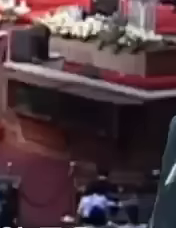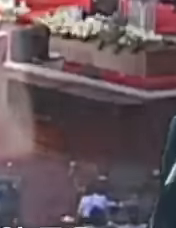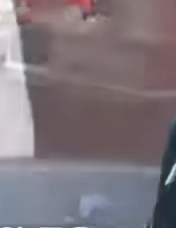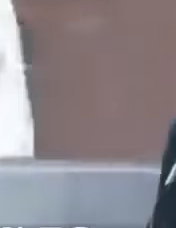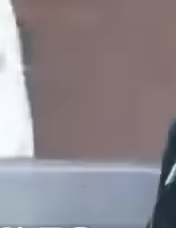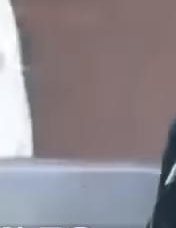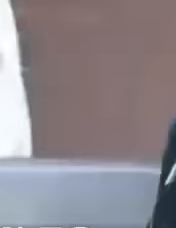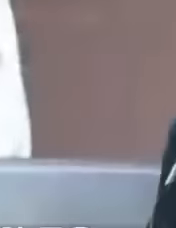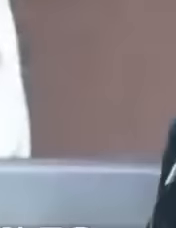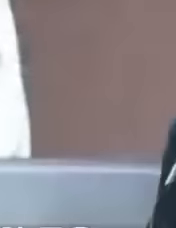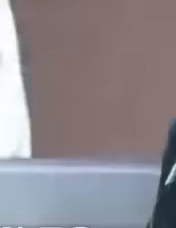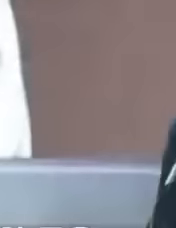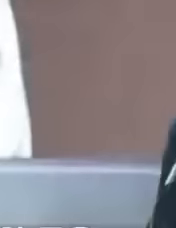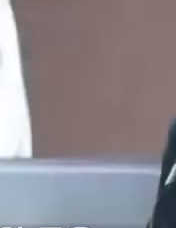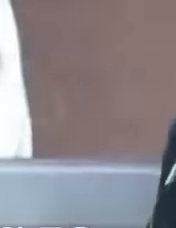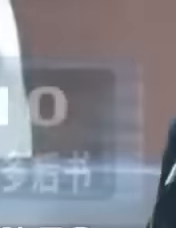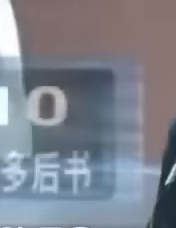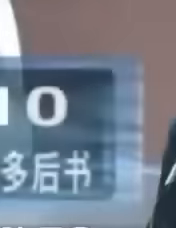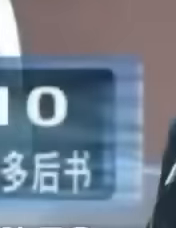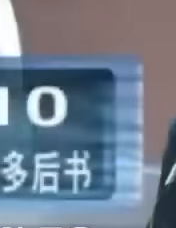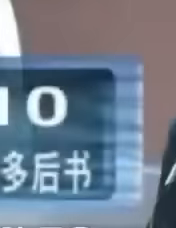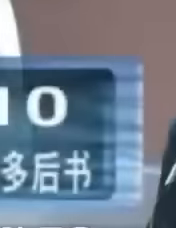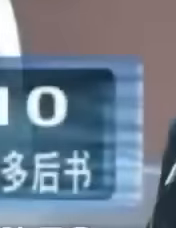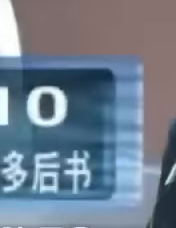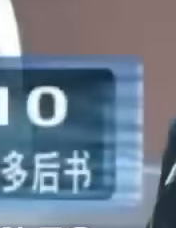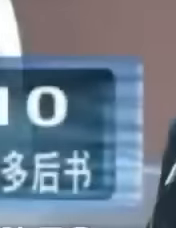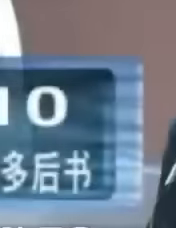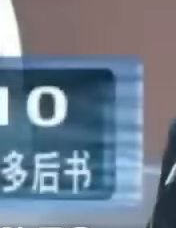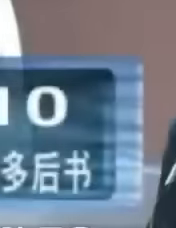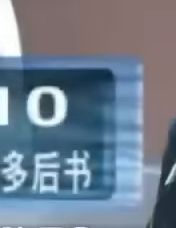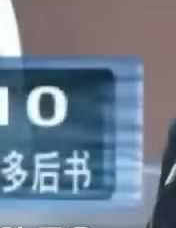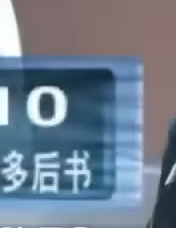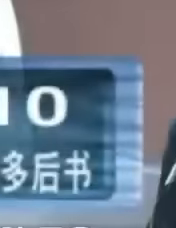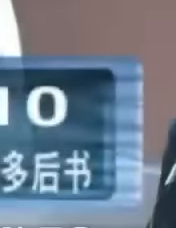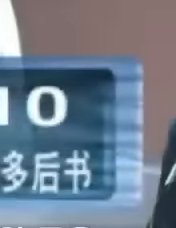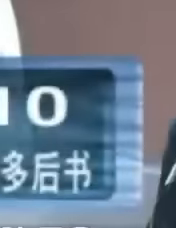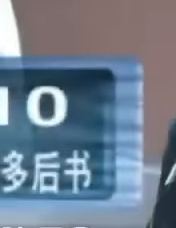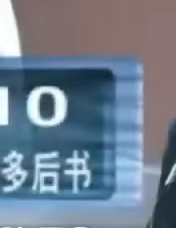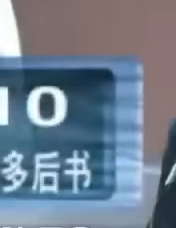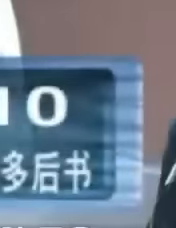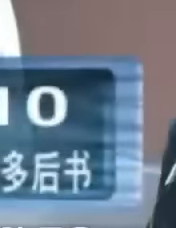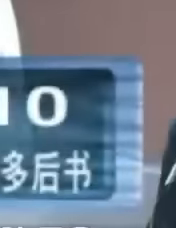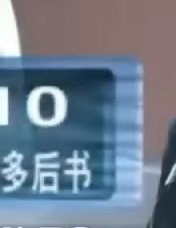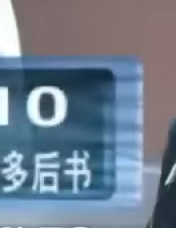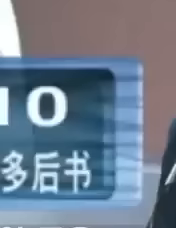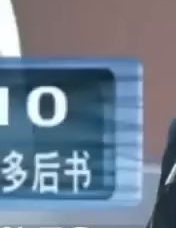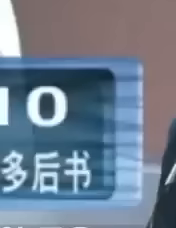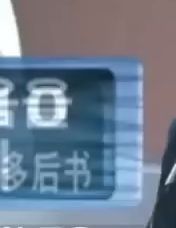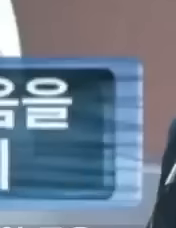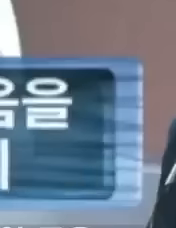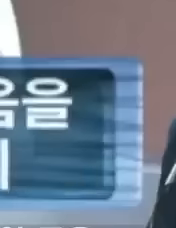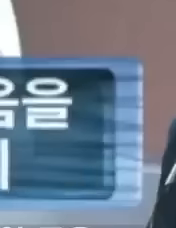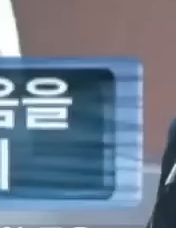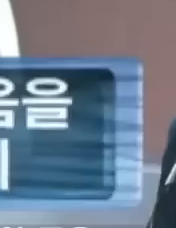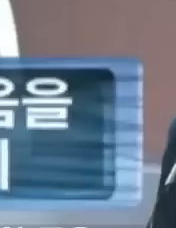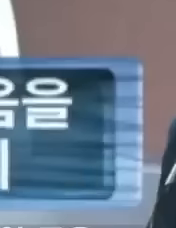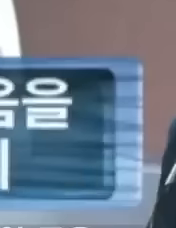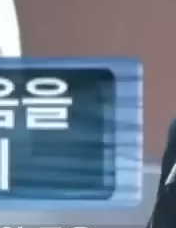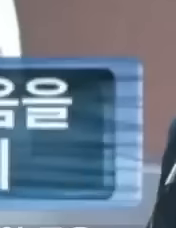이 시간 은혜 받으실 하나님의 말씀은 고린도후서 4장 10절입니다. 고린도후서 4장 10절을 다